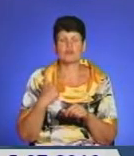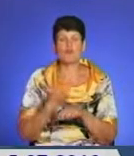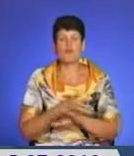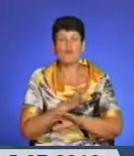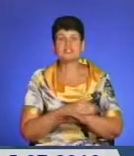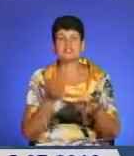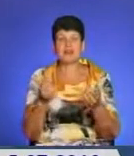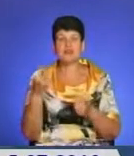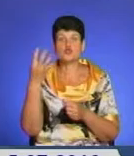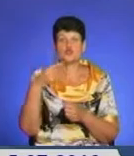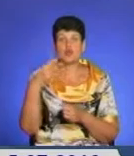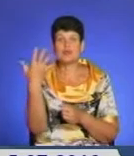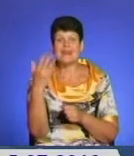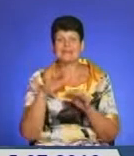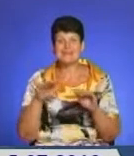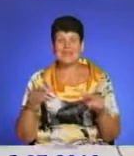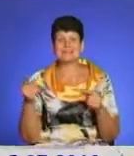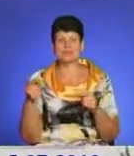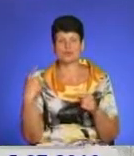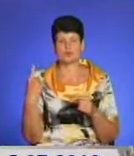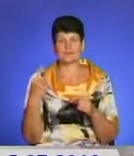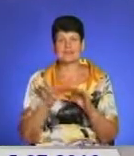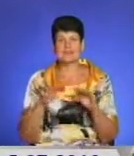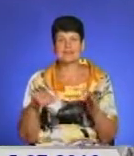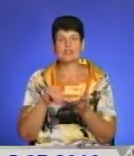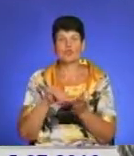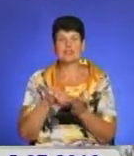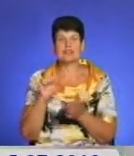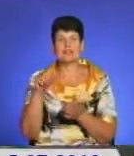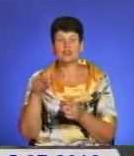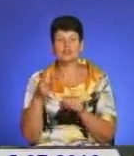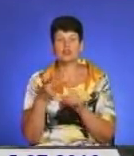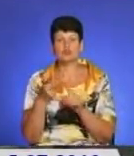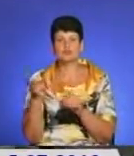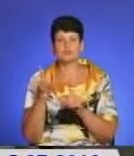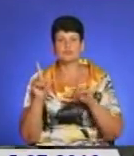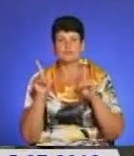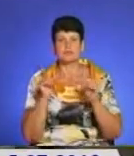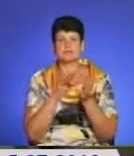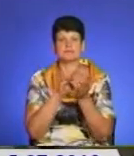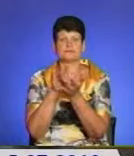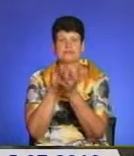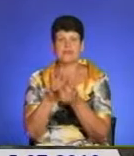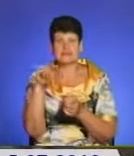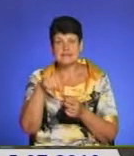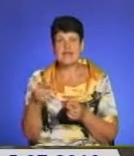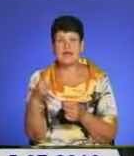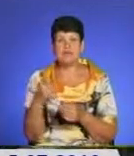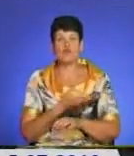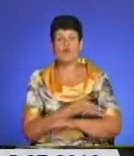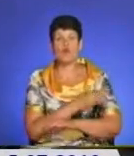приймає 45 дітей з Тернопільщини. Діти учасників АТО вже вдруге вирушають у мандри. Цього разу до